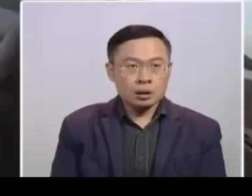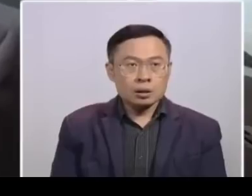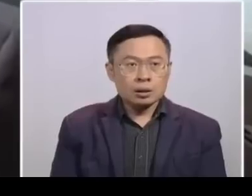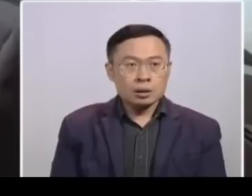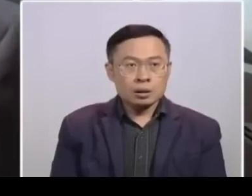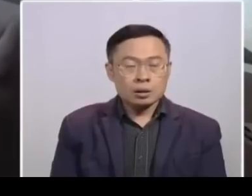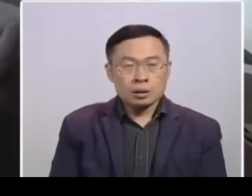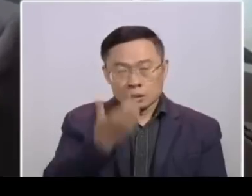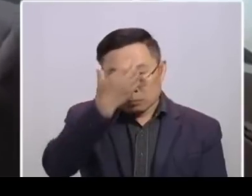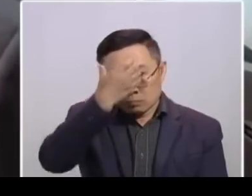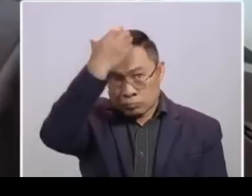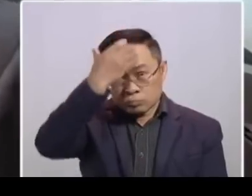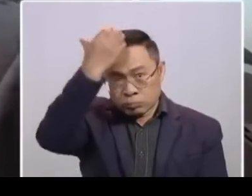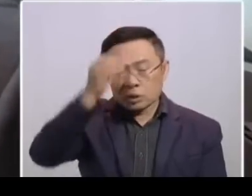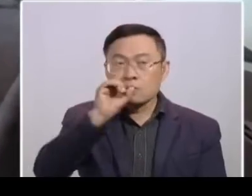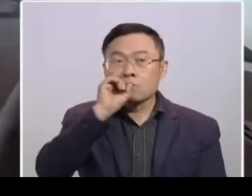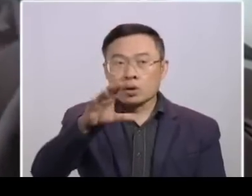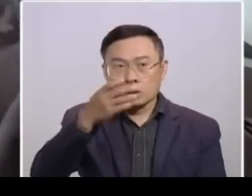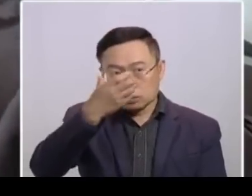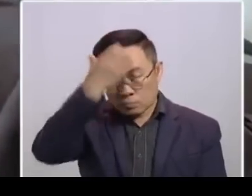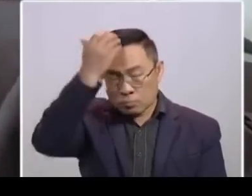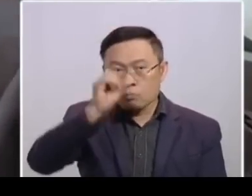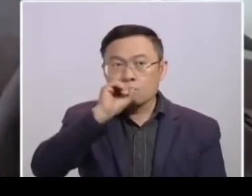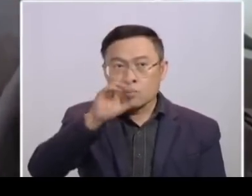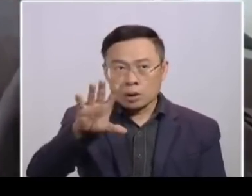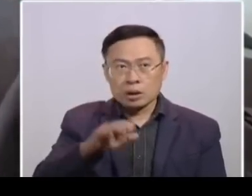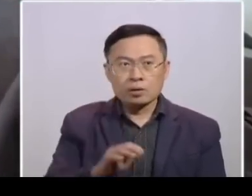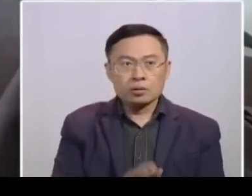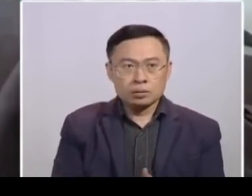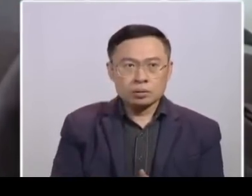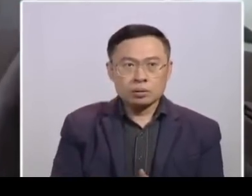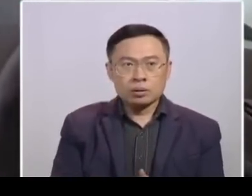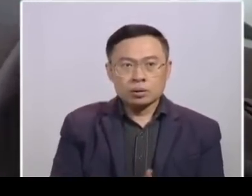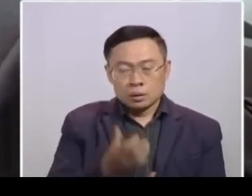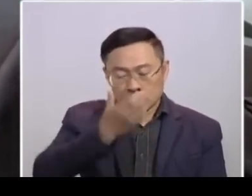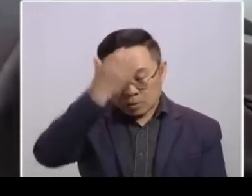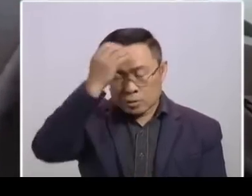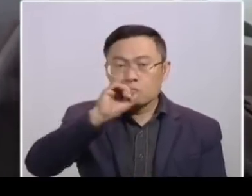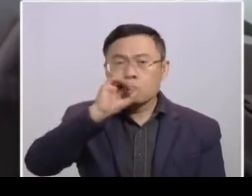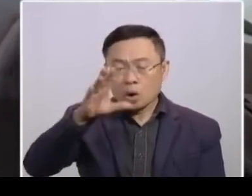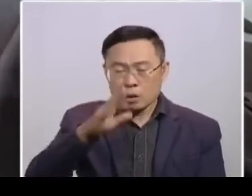ที่ผู้ตรวจการแผ่นดินผู้ตรวจการจะได้ทำเรื่องนี้ครับ